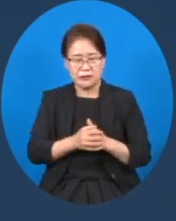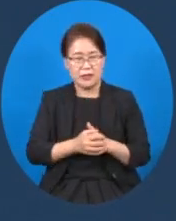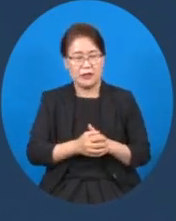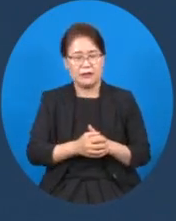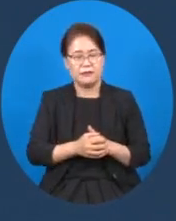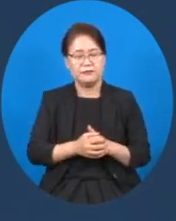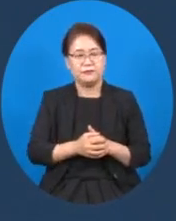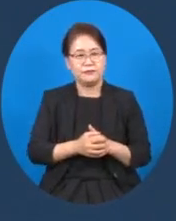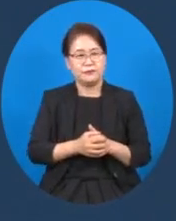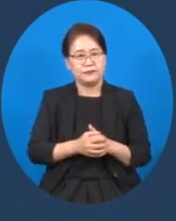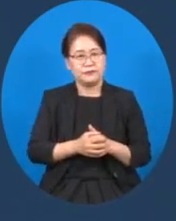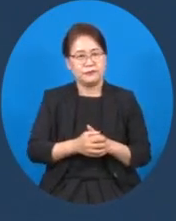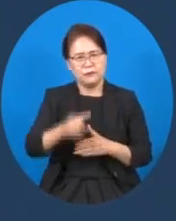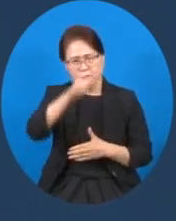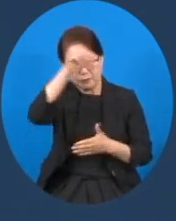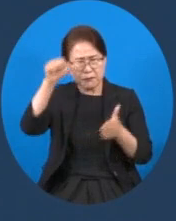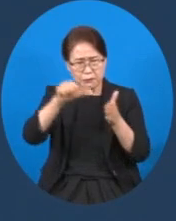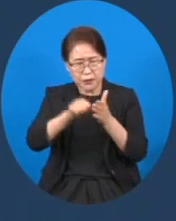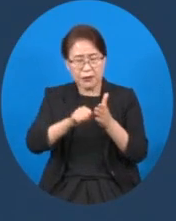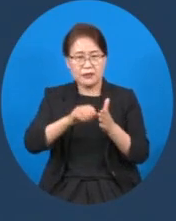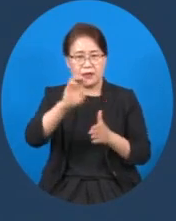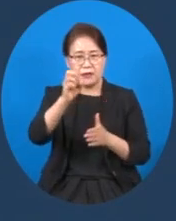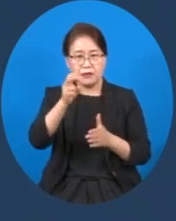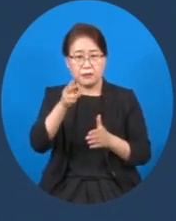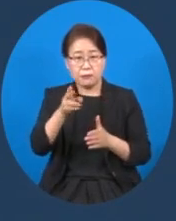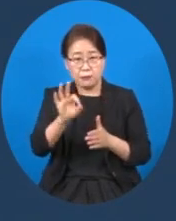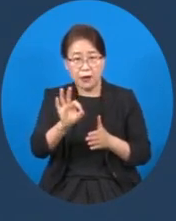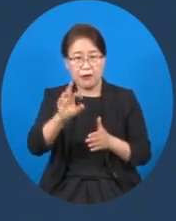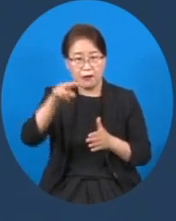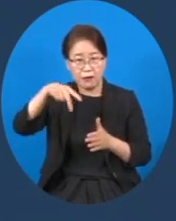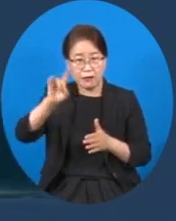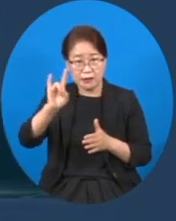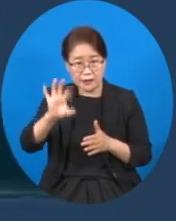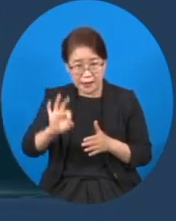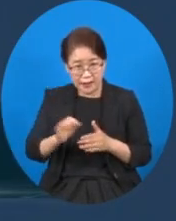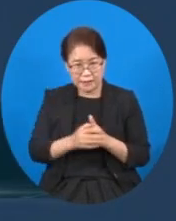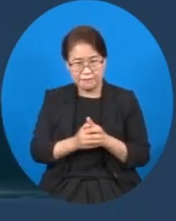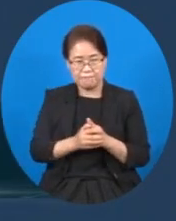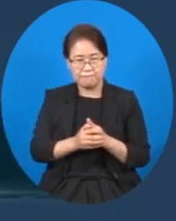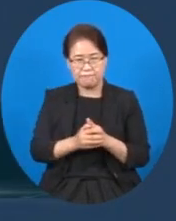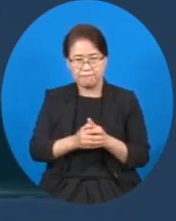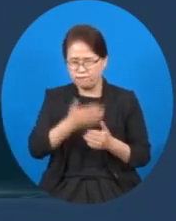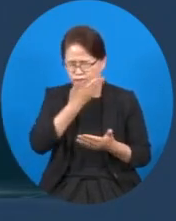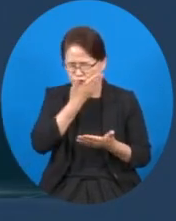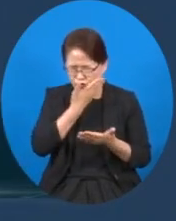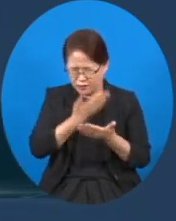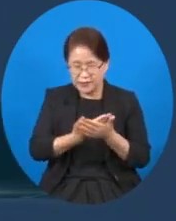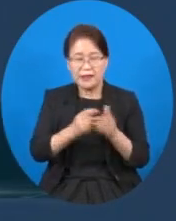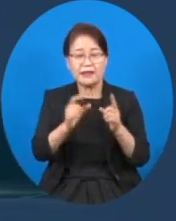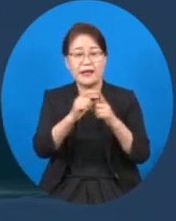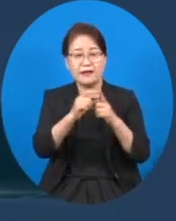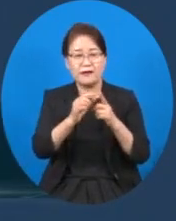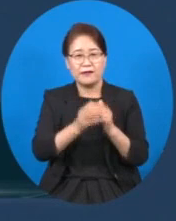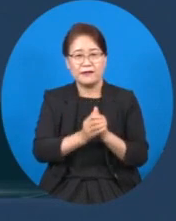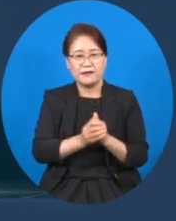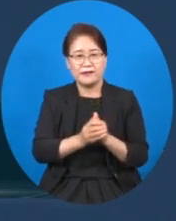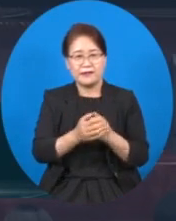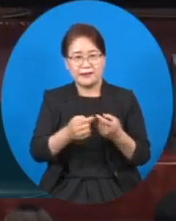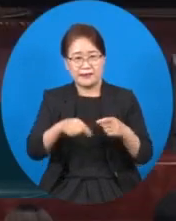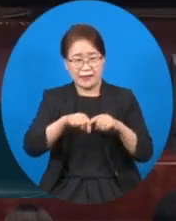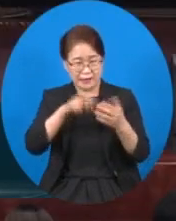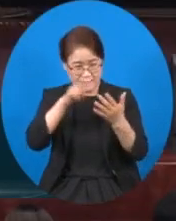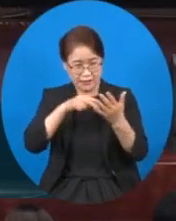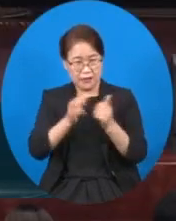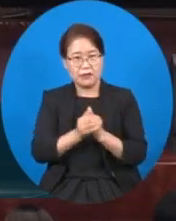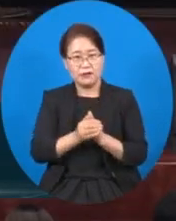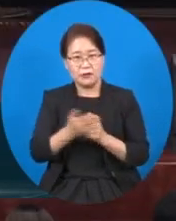되면요, 평생이라는 말이 나와요. 그 평생에다가 밑줄 짝을 해야 돼요. 우리 한번 읽어볼까요? 다 같이요.